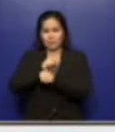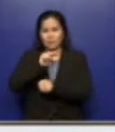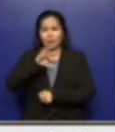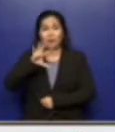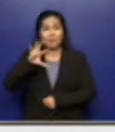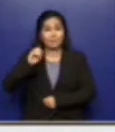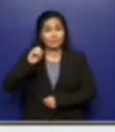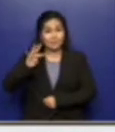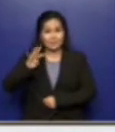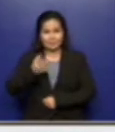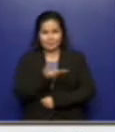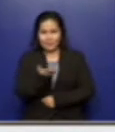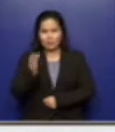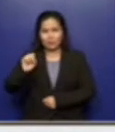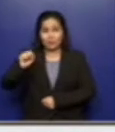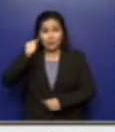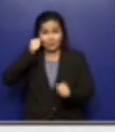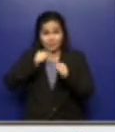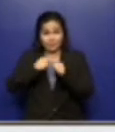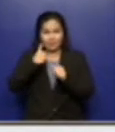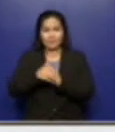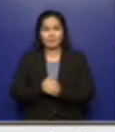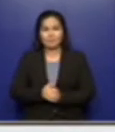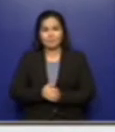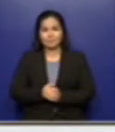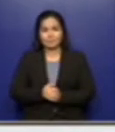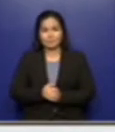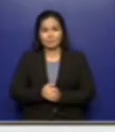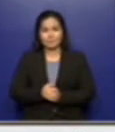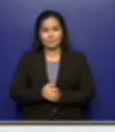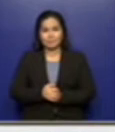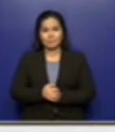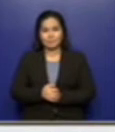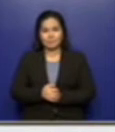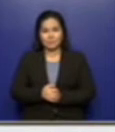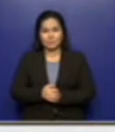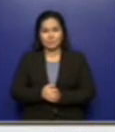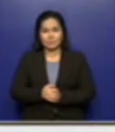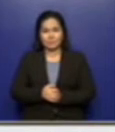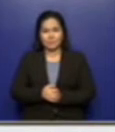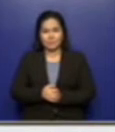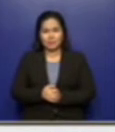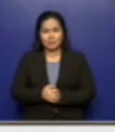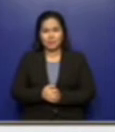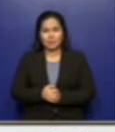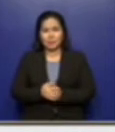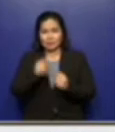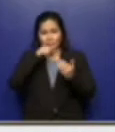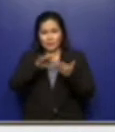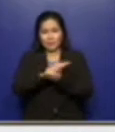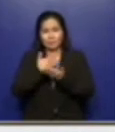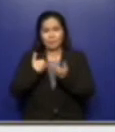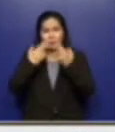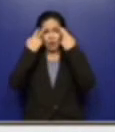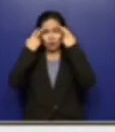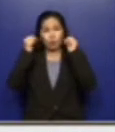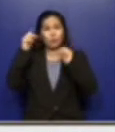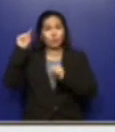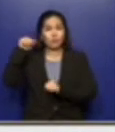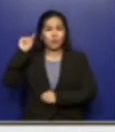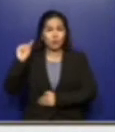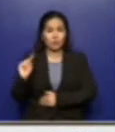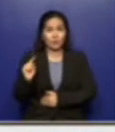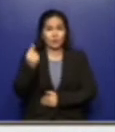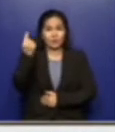2554หากเพื่อนสมาชิกจะจำกันได้เราได้มีนายกรัฐมนตรีหญิงคนแรกของประเทศไทยดิฉันเ